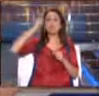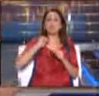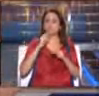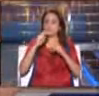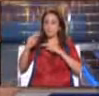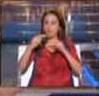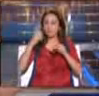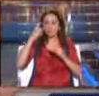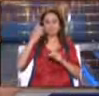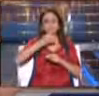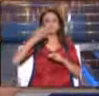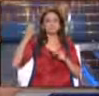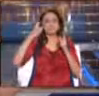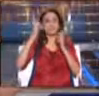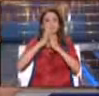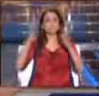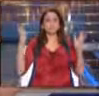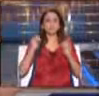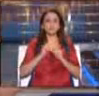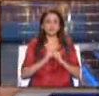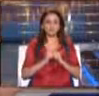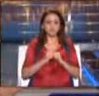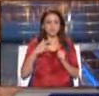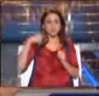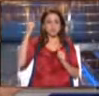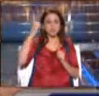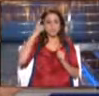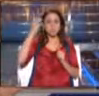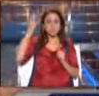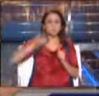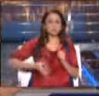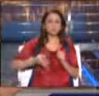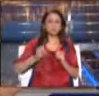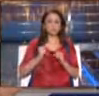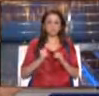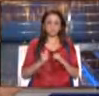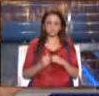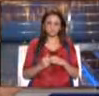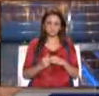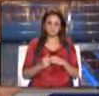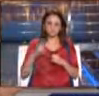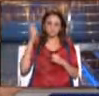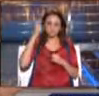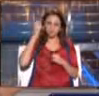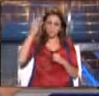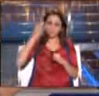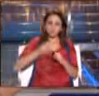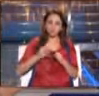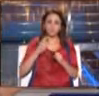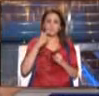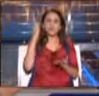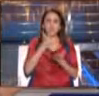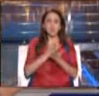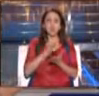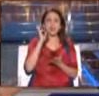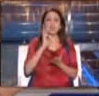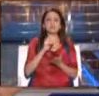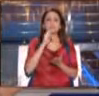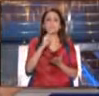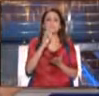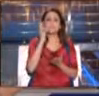الاخر. لابد ان يكون لديك منطق، لابد ان دائما ان تكون الحقيقة هي المرآة